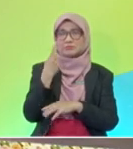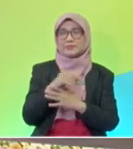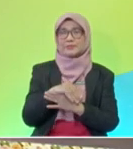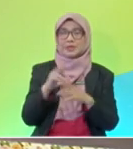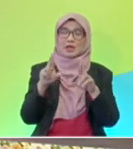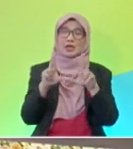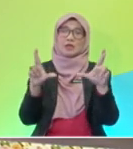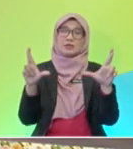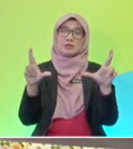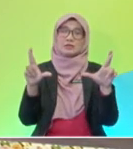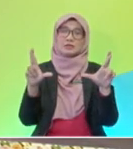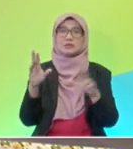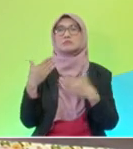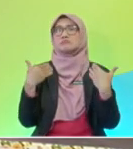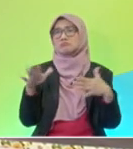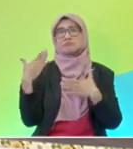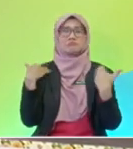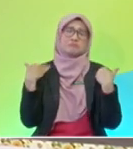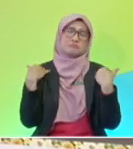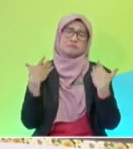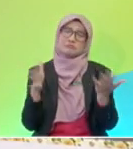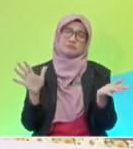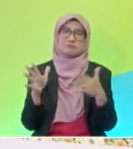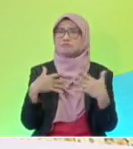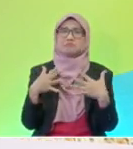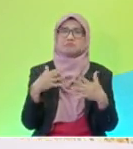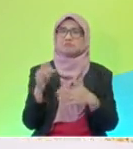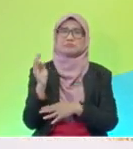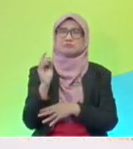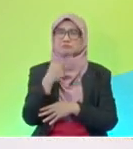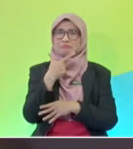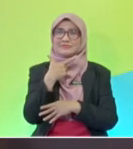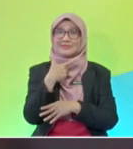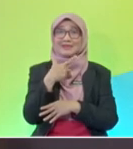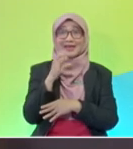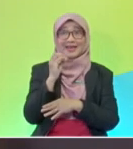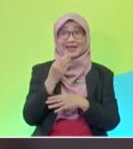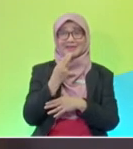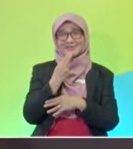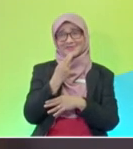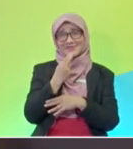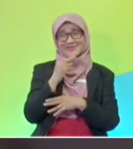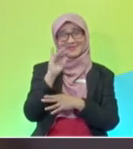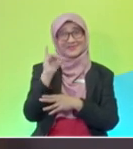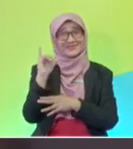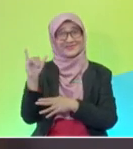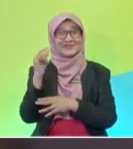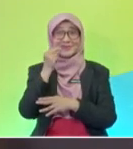pembaris pembaris pun dah ada tak naklah pembaris juga Comelnya ni